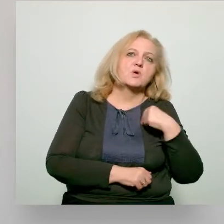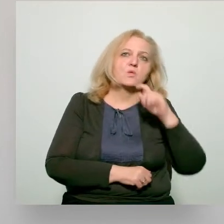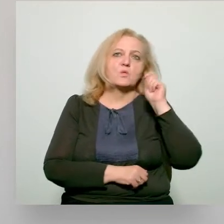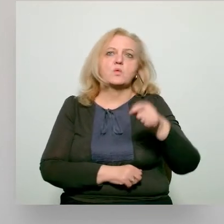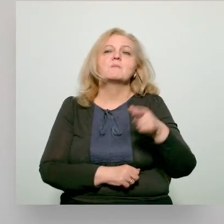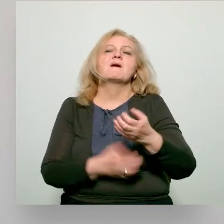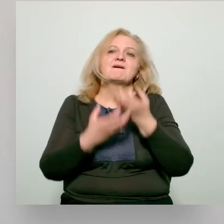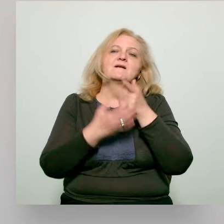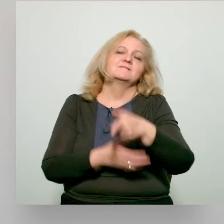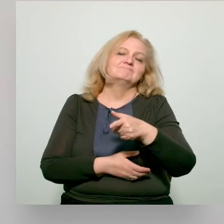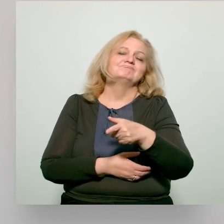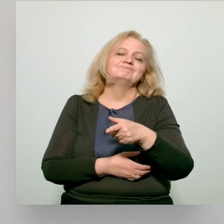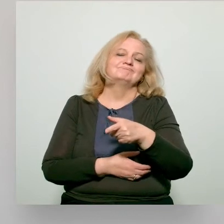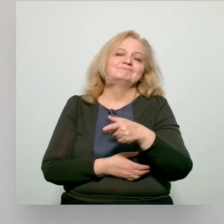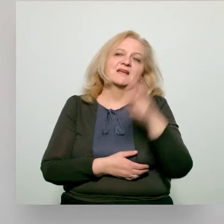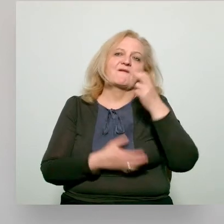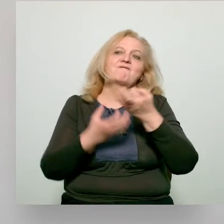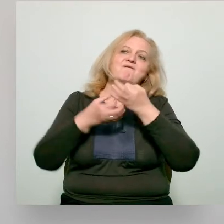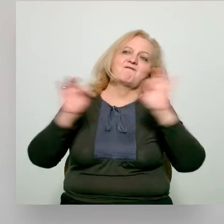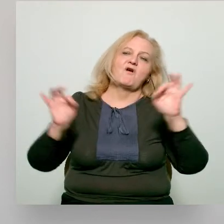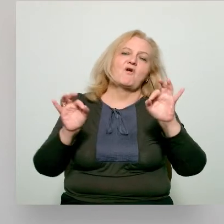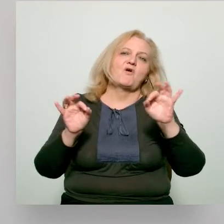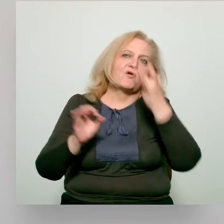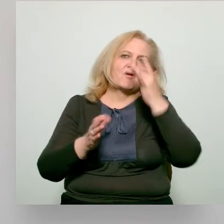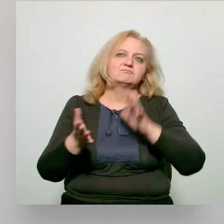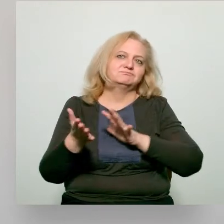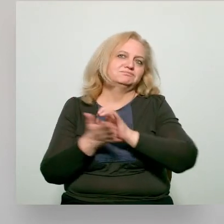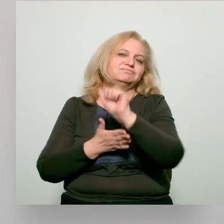zwolniły Kijów od bolszewików i przed rewolucją.